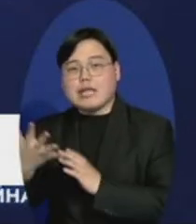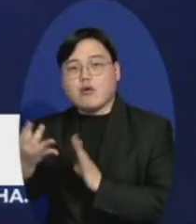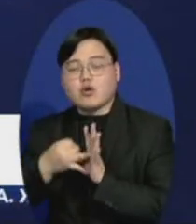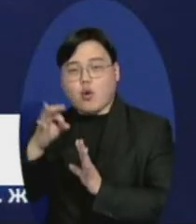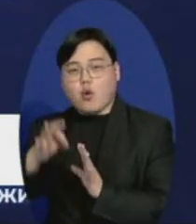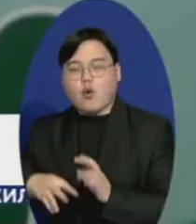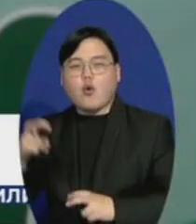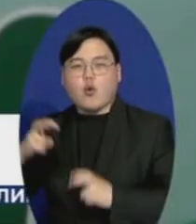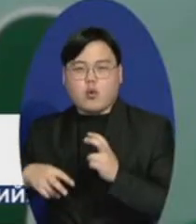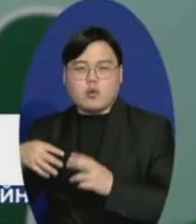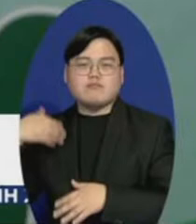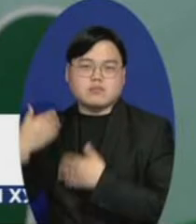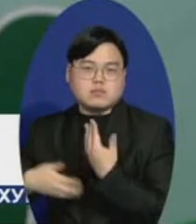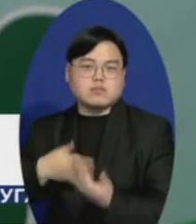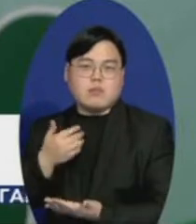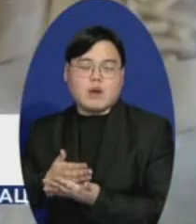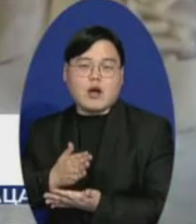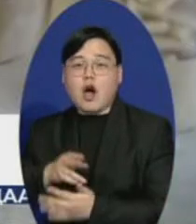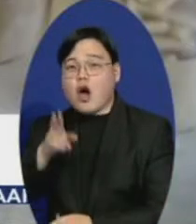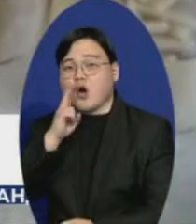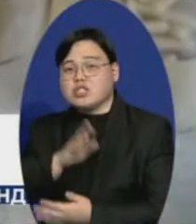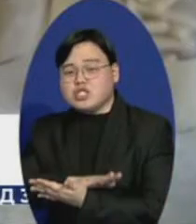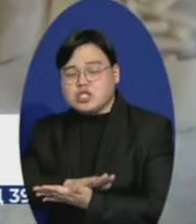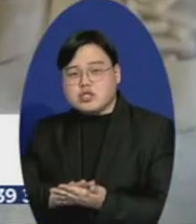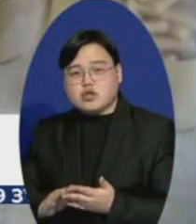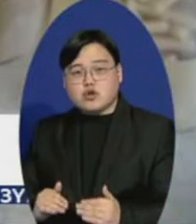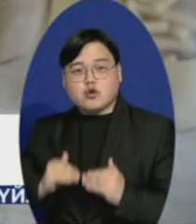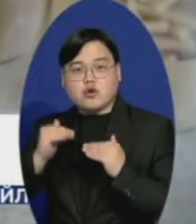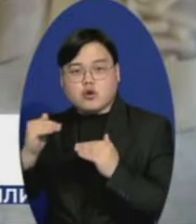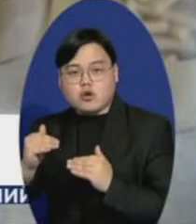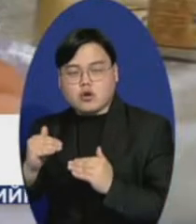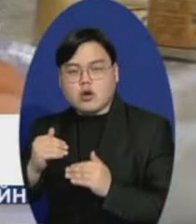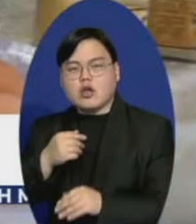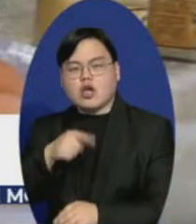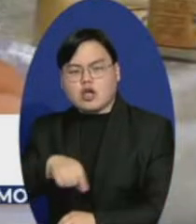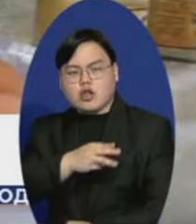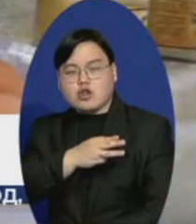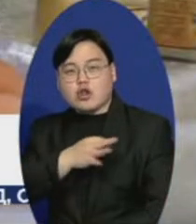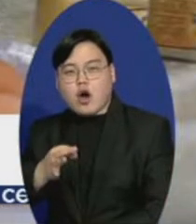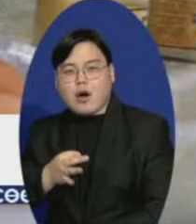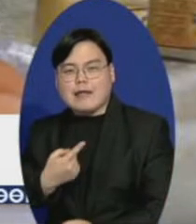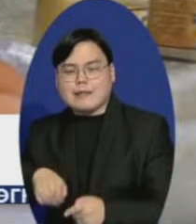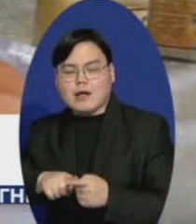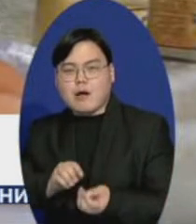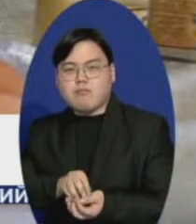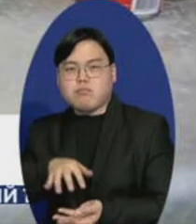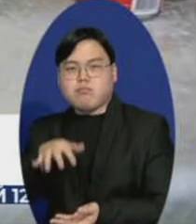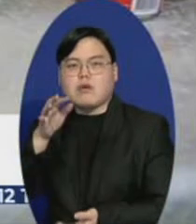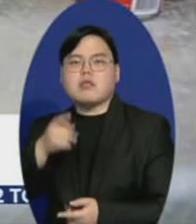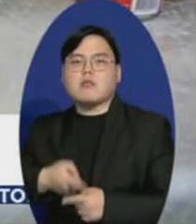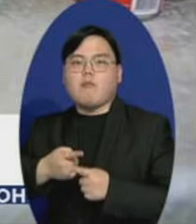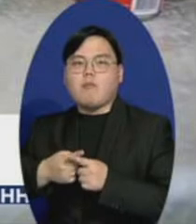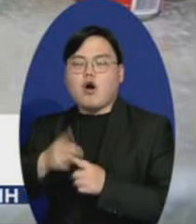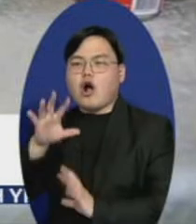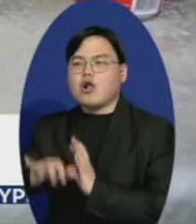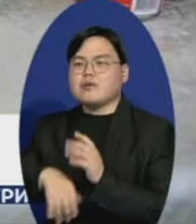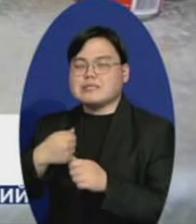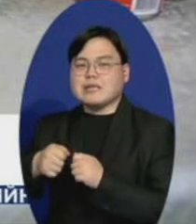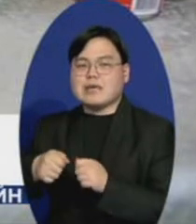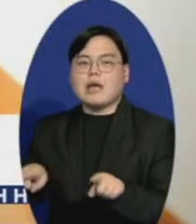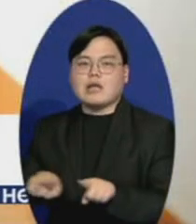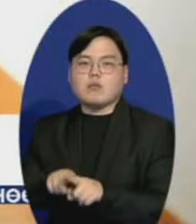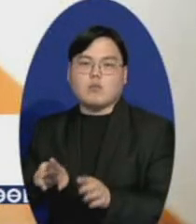үйлдвэрлэсээр иржээ. Хүнсний хувьсгал хийгдсэнээр энэ тоо 2-3 дахин өсч гадаадын зах зээлд гарах бүрэн боломжтой гэж үзэж